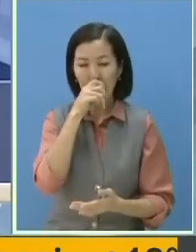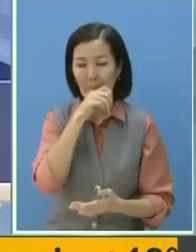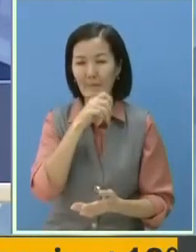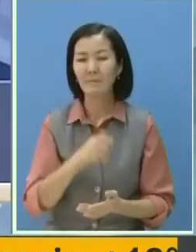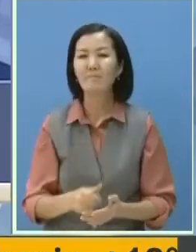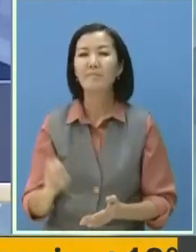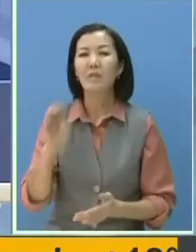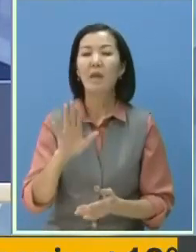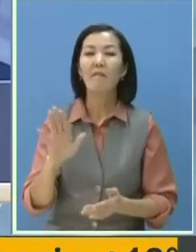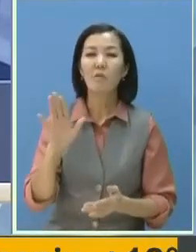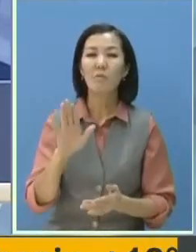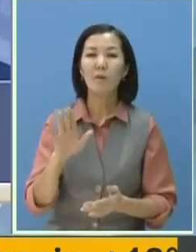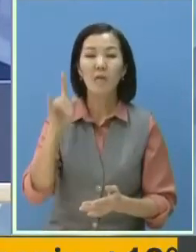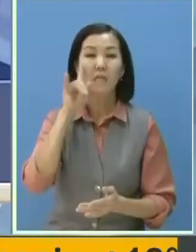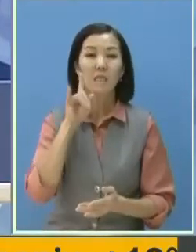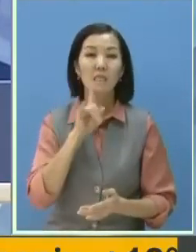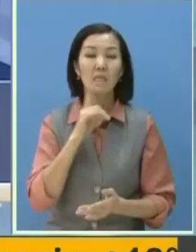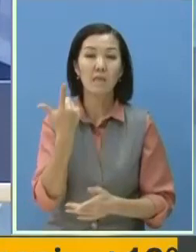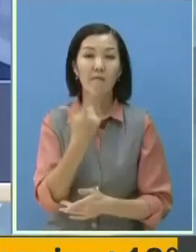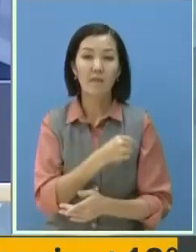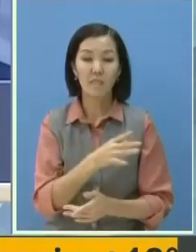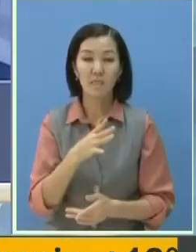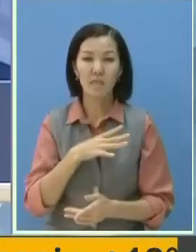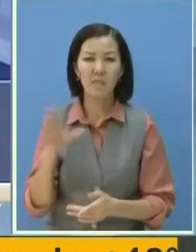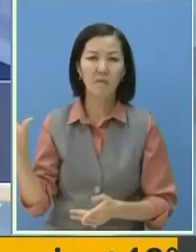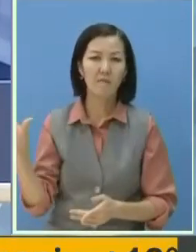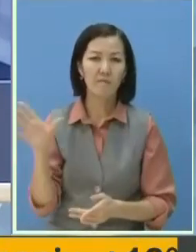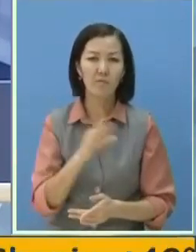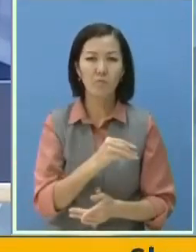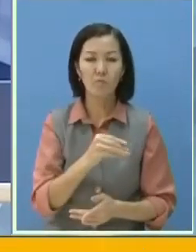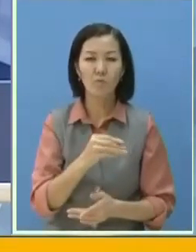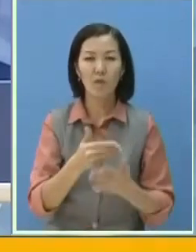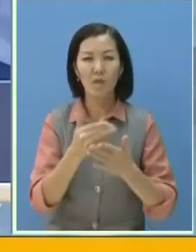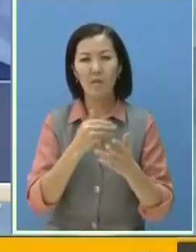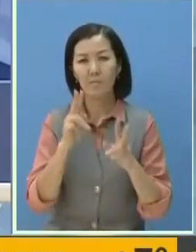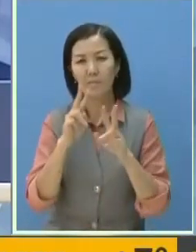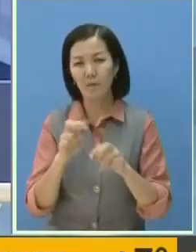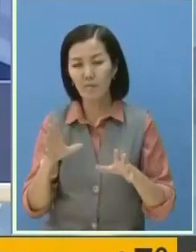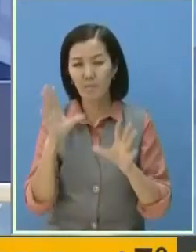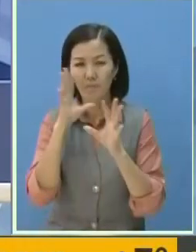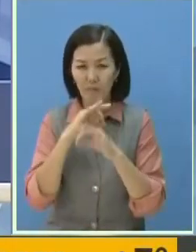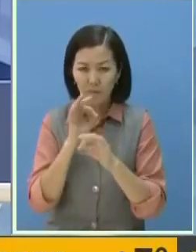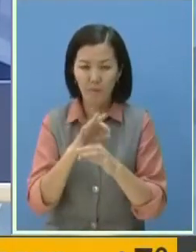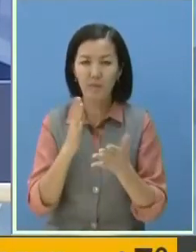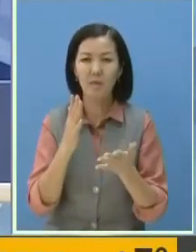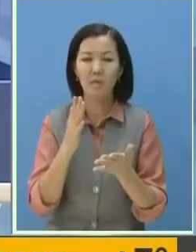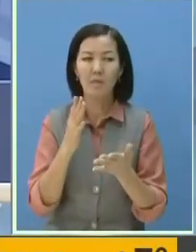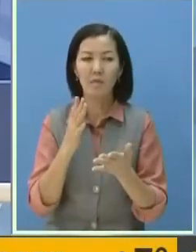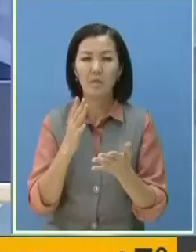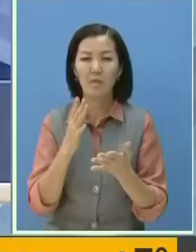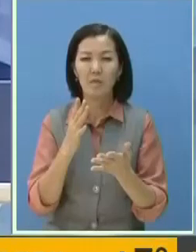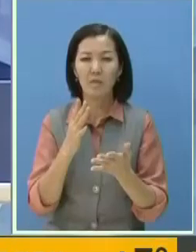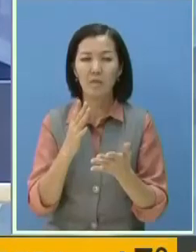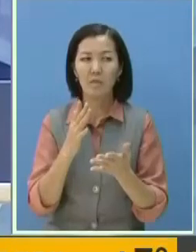вот, и в отношении казахстанской вакцины, потому что это все предусматривается. абсолютно все предусматривается, и у